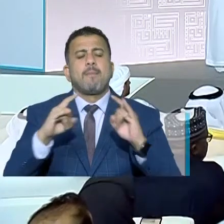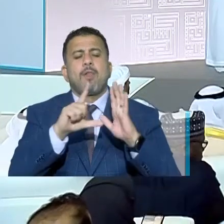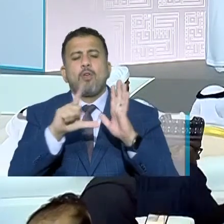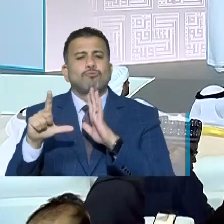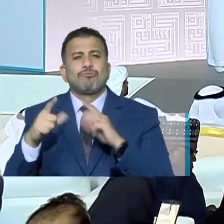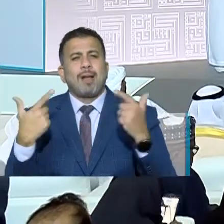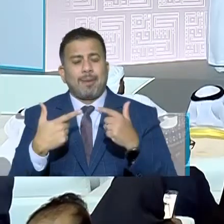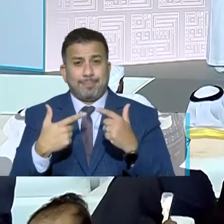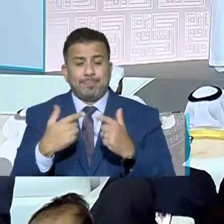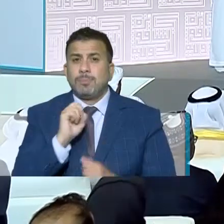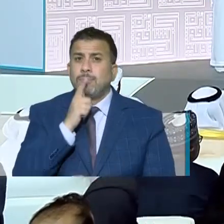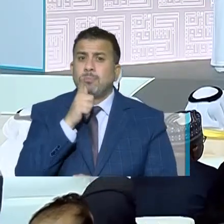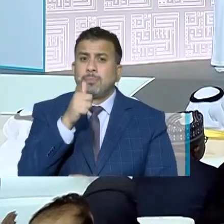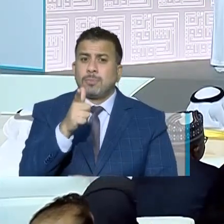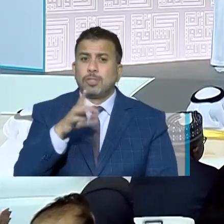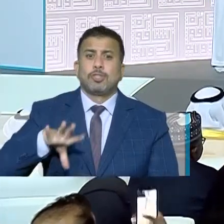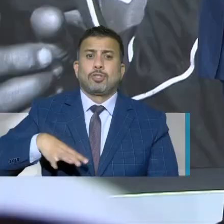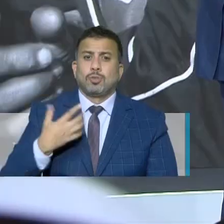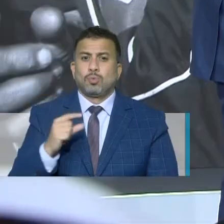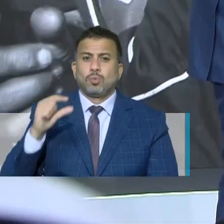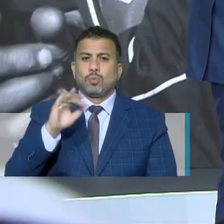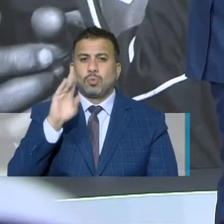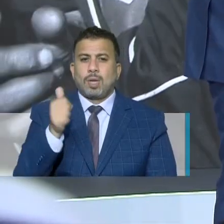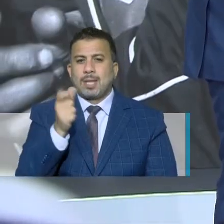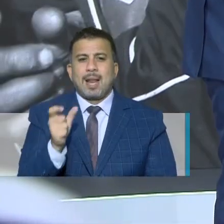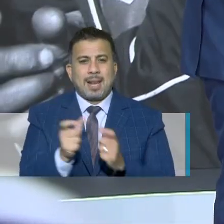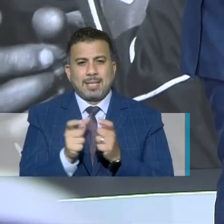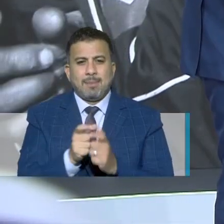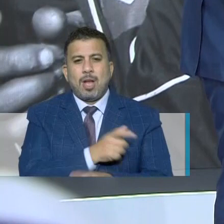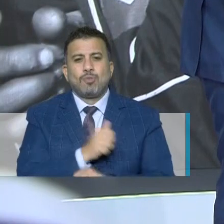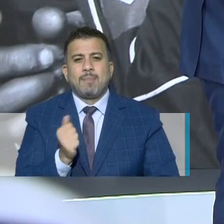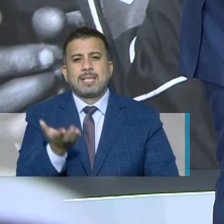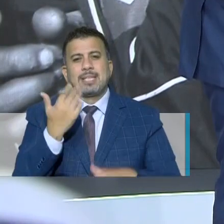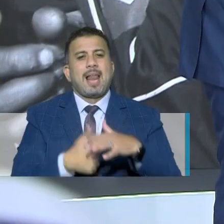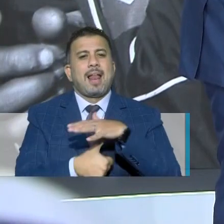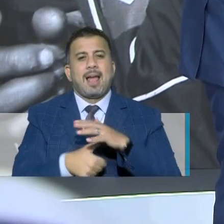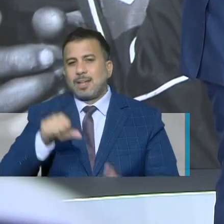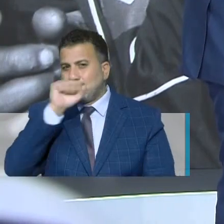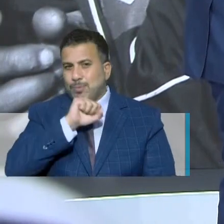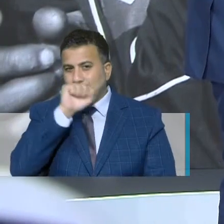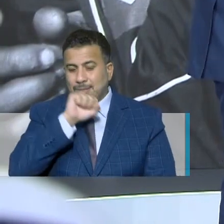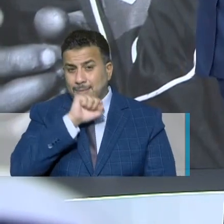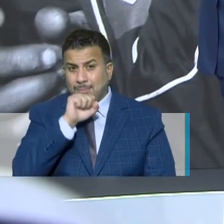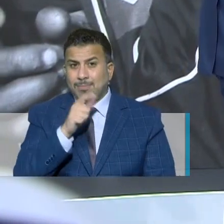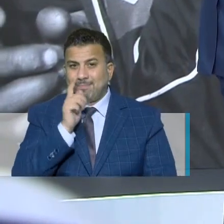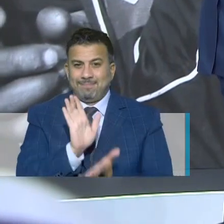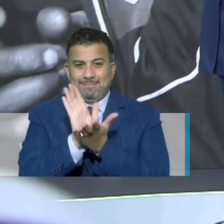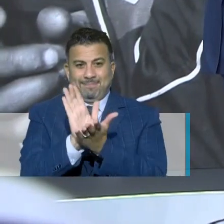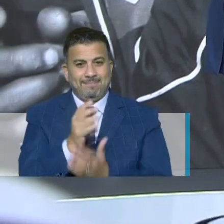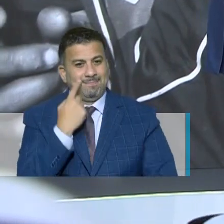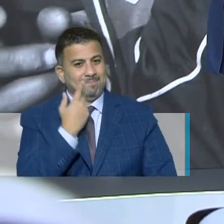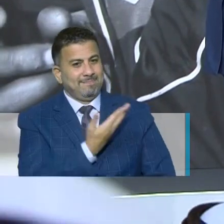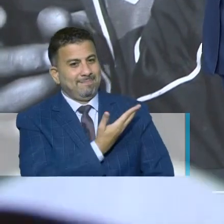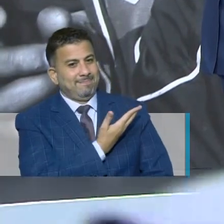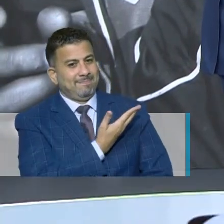ليتفضل بعد ذلك صاحب السمو الشيخ الدكتور سلطان بن محمد القاسمي عضو المجلس الاعلى حاكم اماره شارقه بتكريم